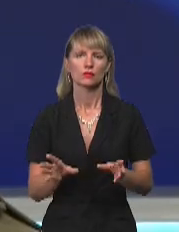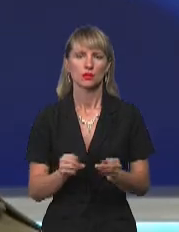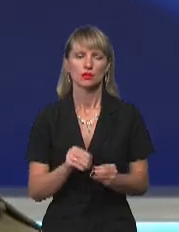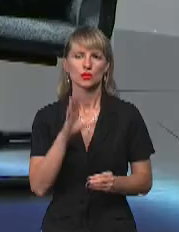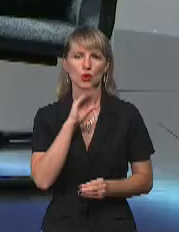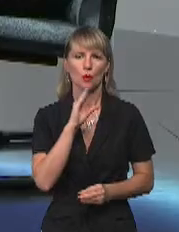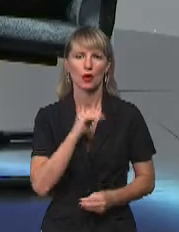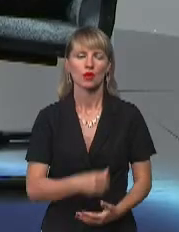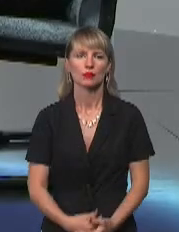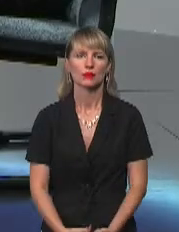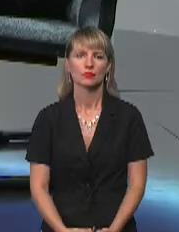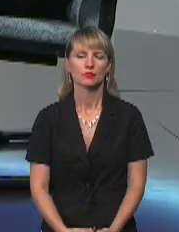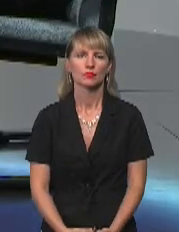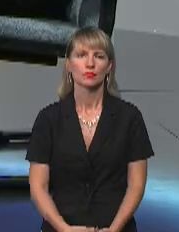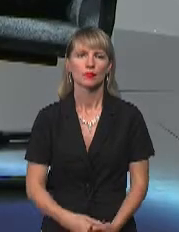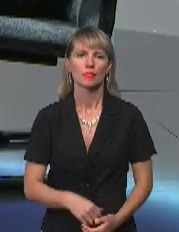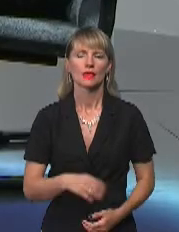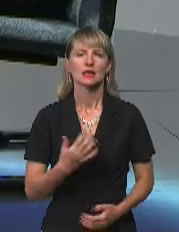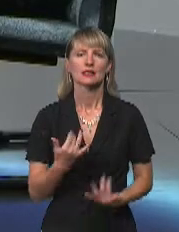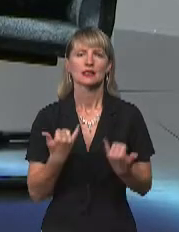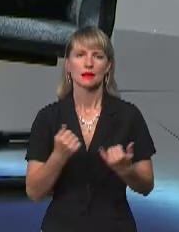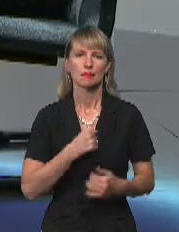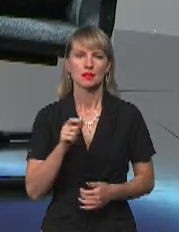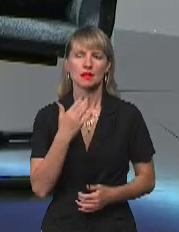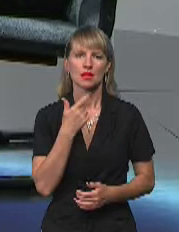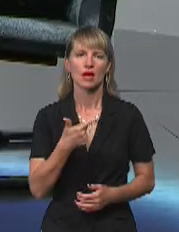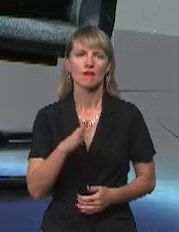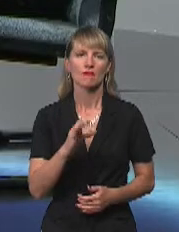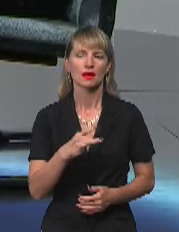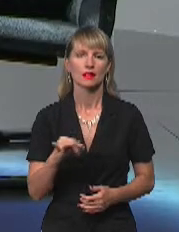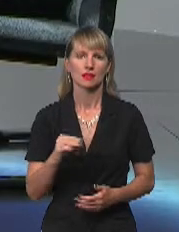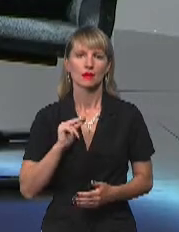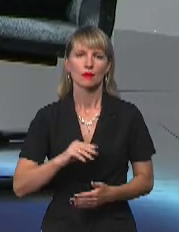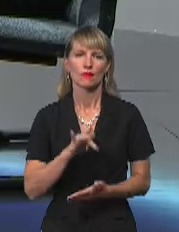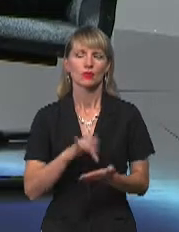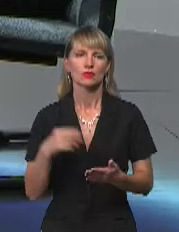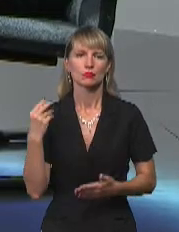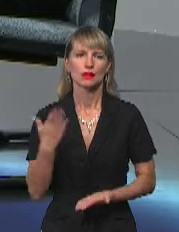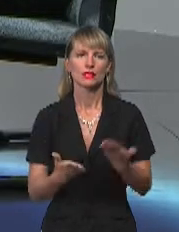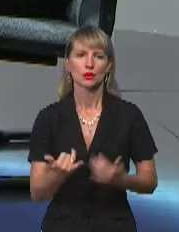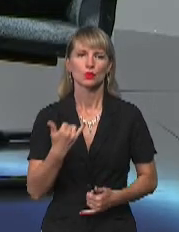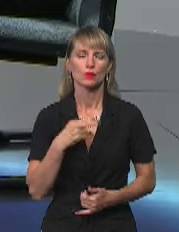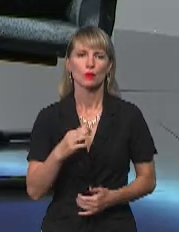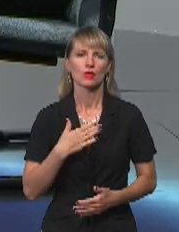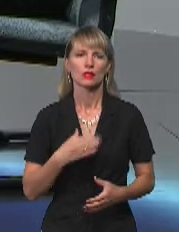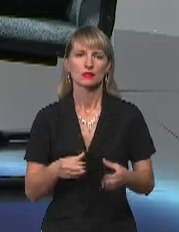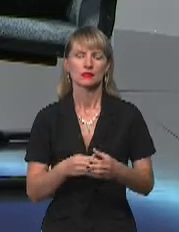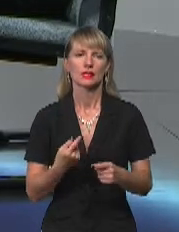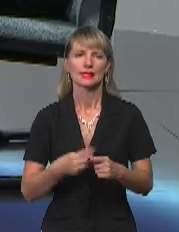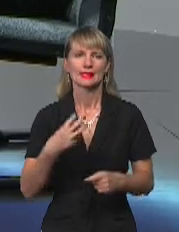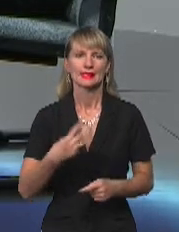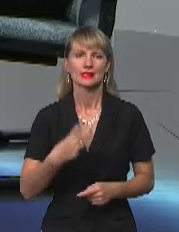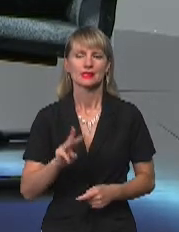собаками. Пан Толь, скільки зараз бійців Національної гвардії патрулюють місто Запоріжжя? Ну, якщо у нас по нашій частині це